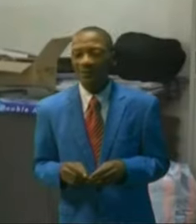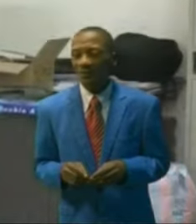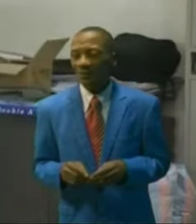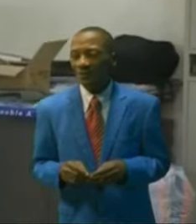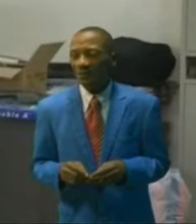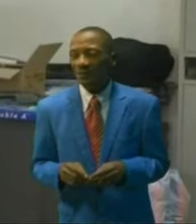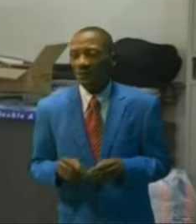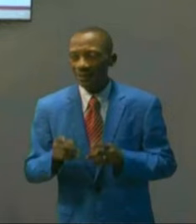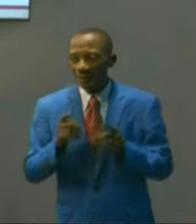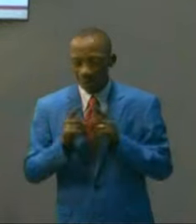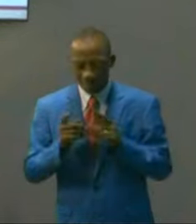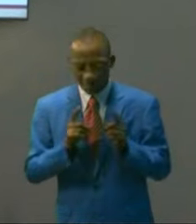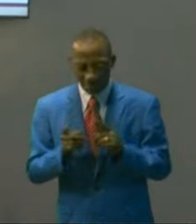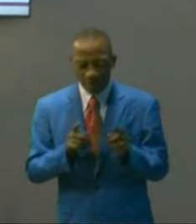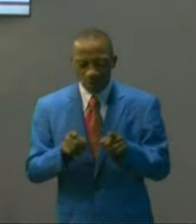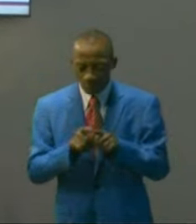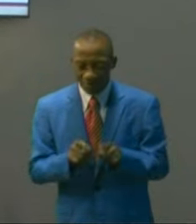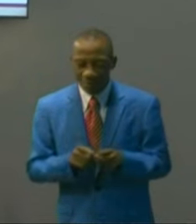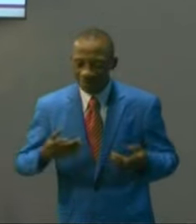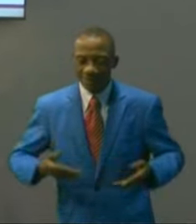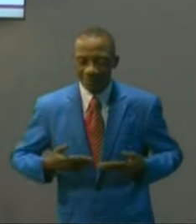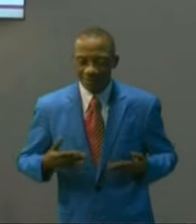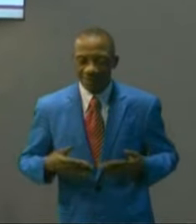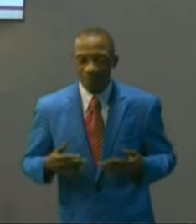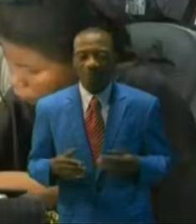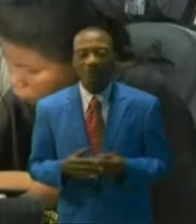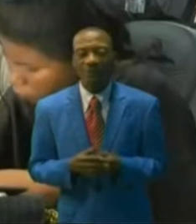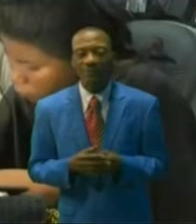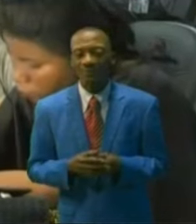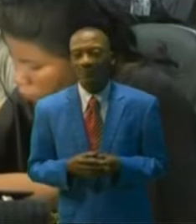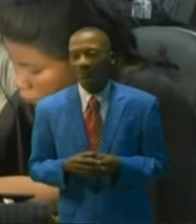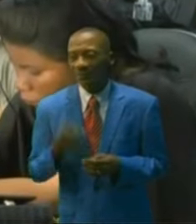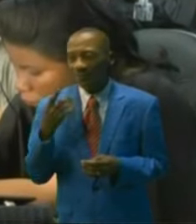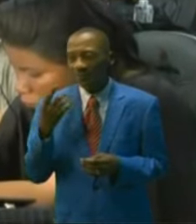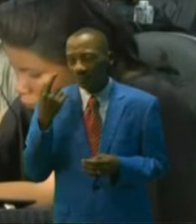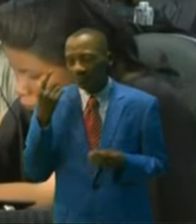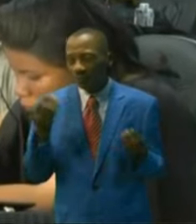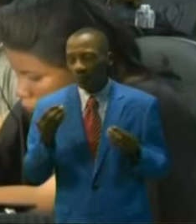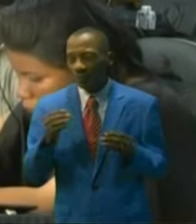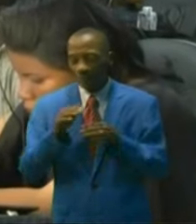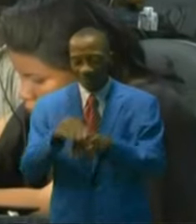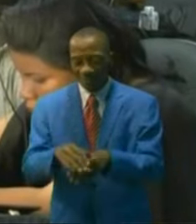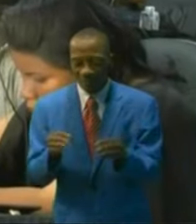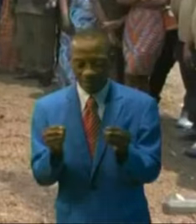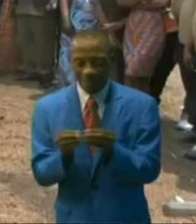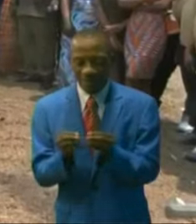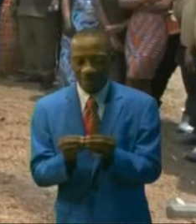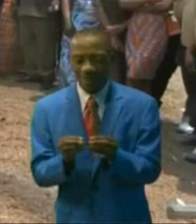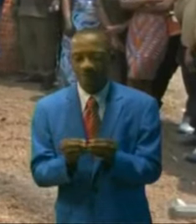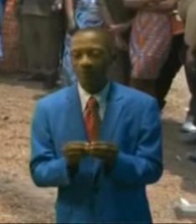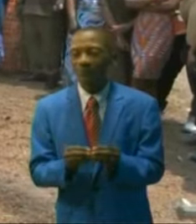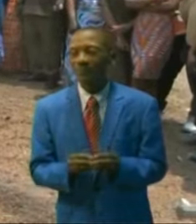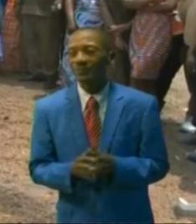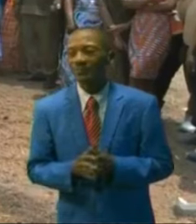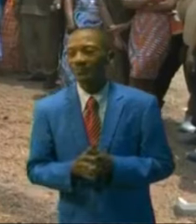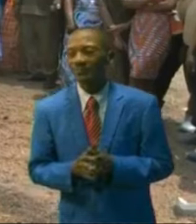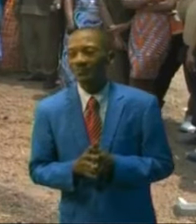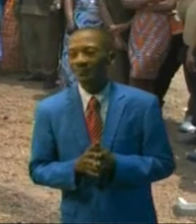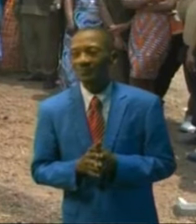projet, signalant que cette cérémonie du lancement a été sanctionnée par le jeu de questions-réponses avant la prise des photos des